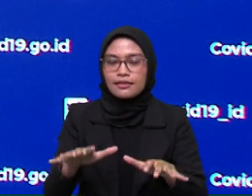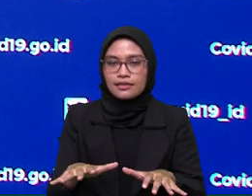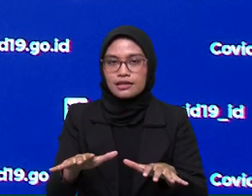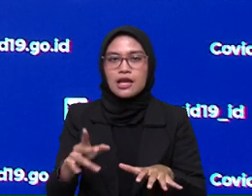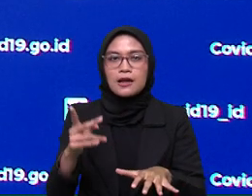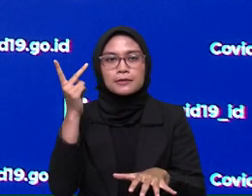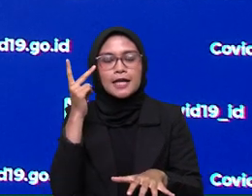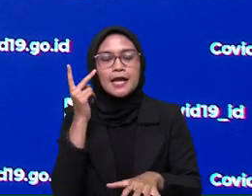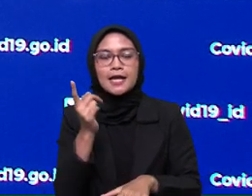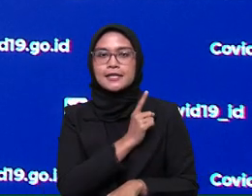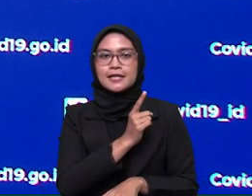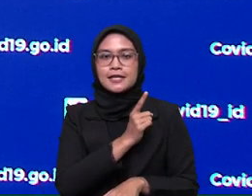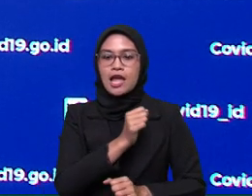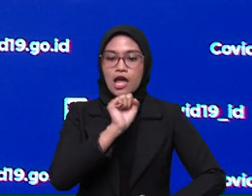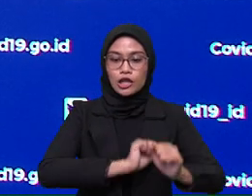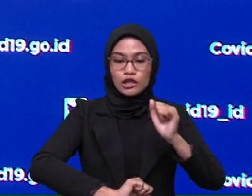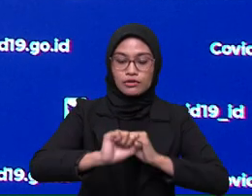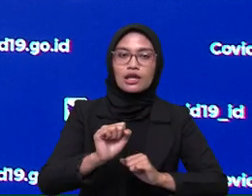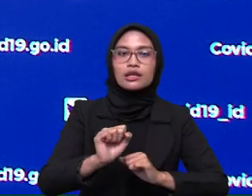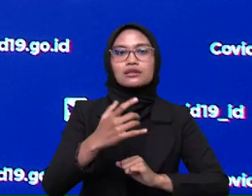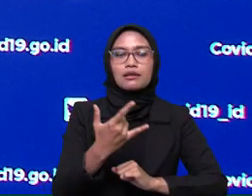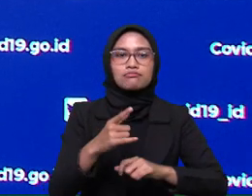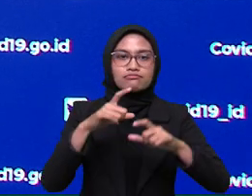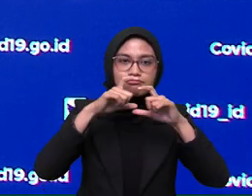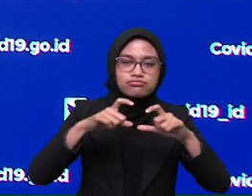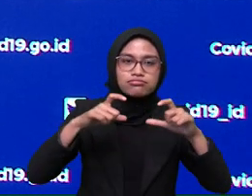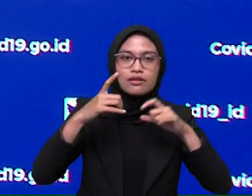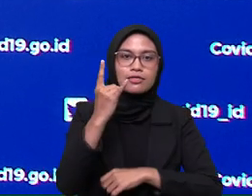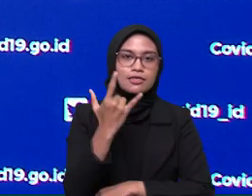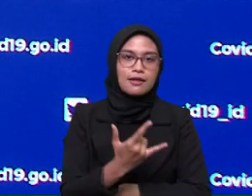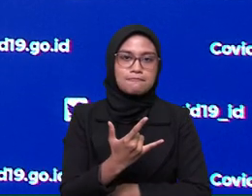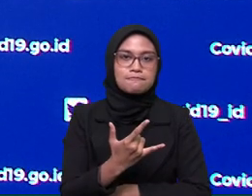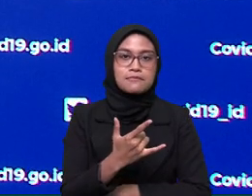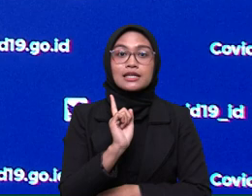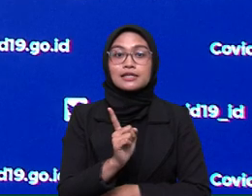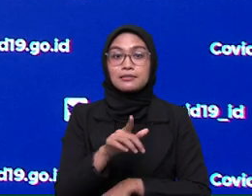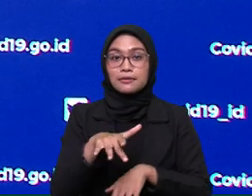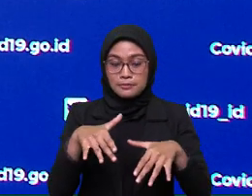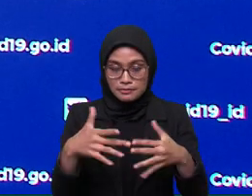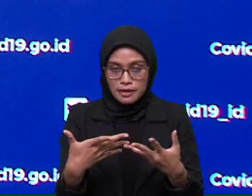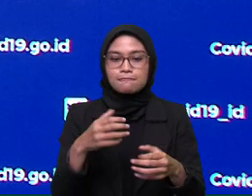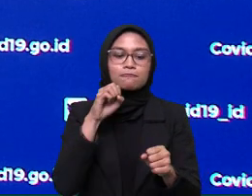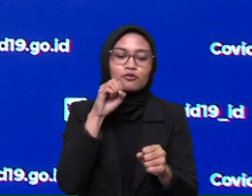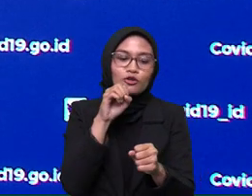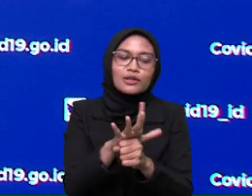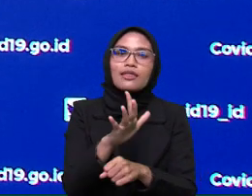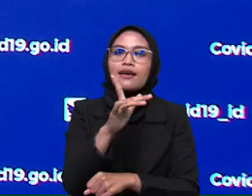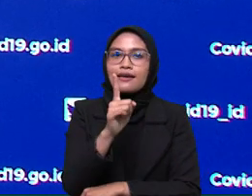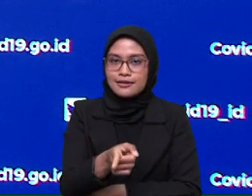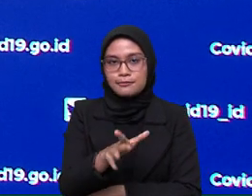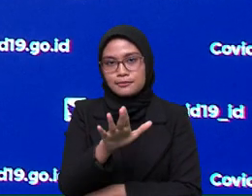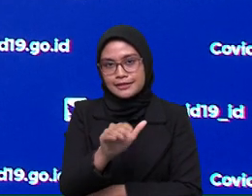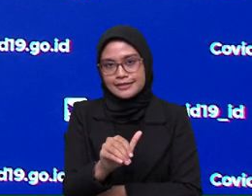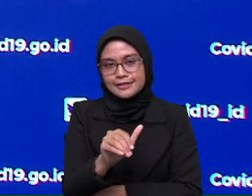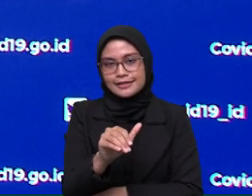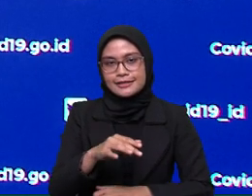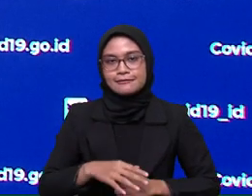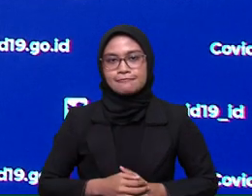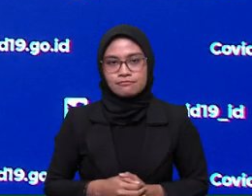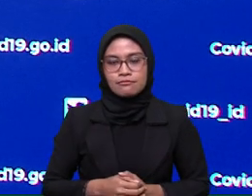di setiap aktivitas dikarenakan Kita masih dalam situasi pandemi Jangan lupa